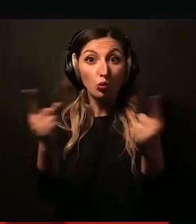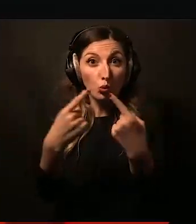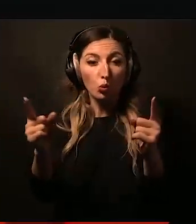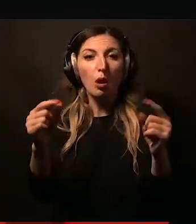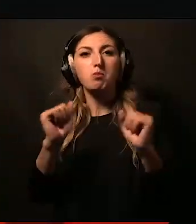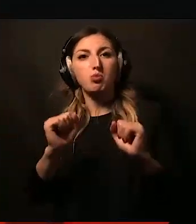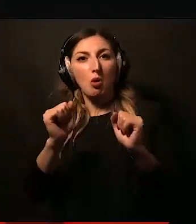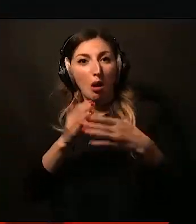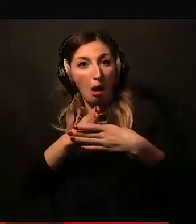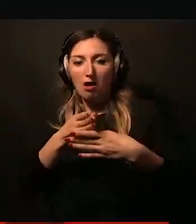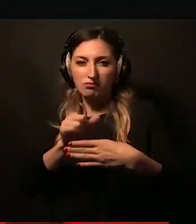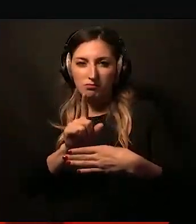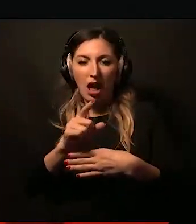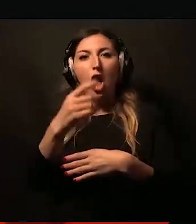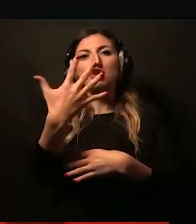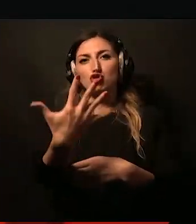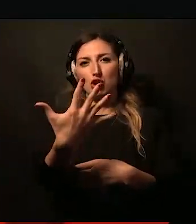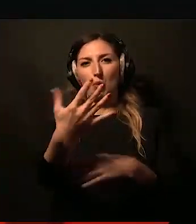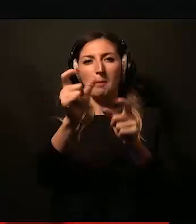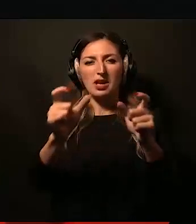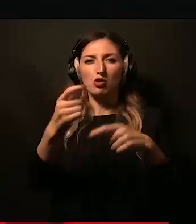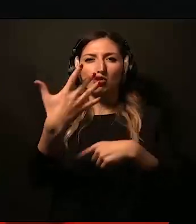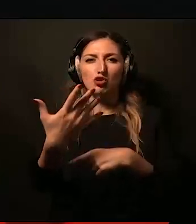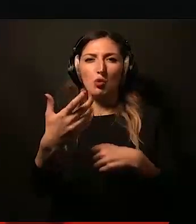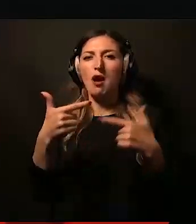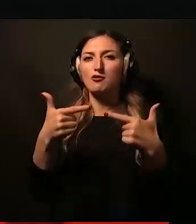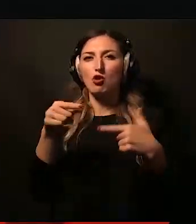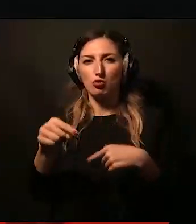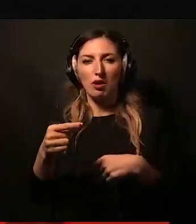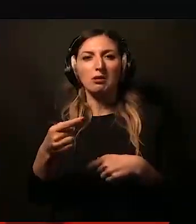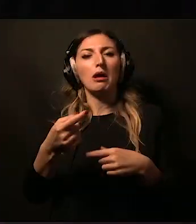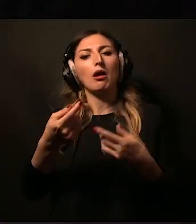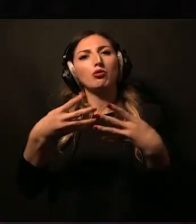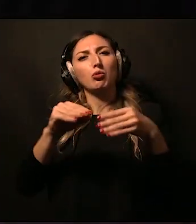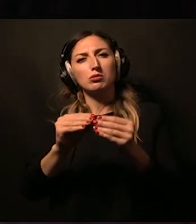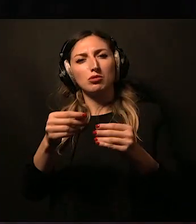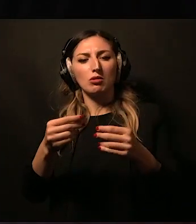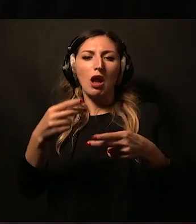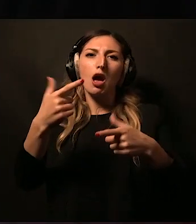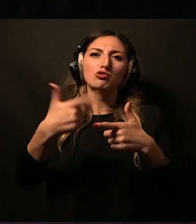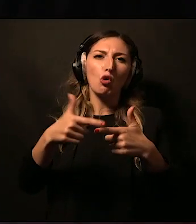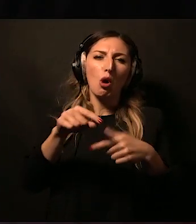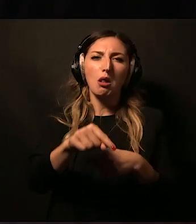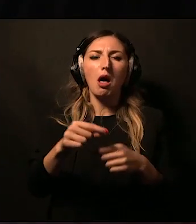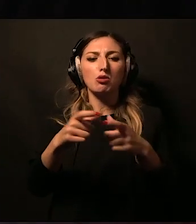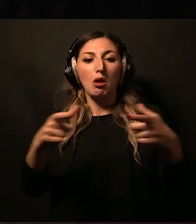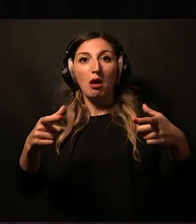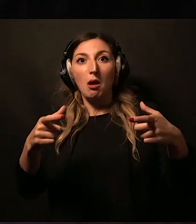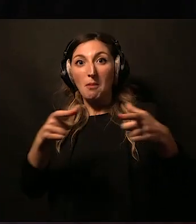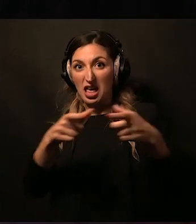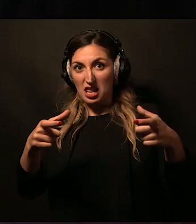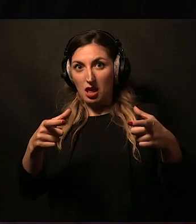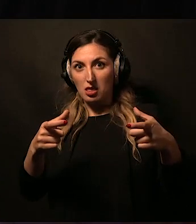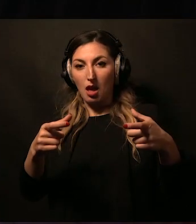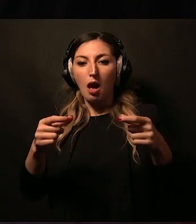fortunati inserisce Cinque biglietti d'oro in cinque barrette di cioccolato e chi riuscirà a trovare